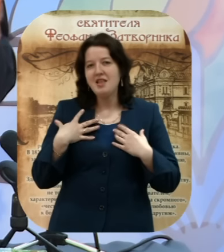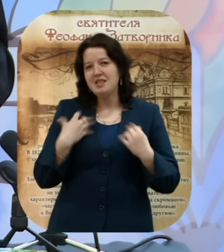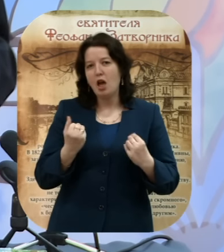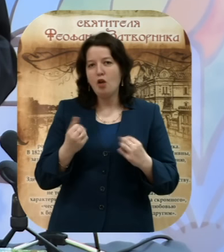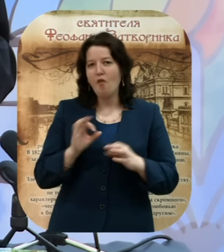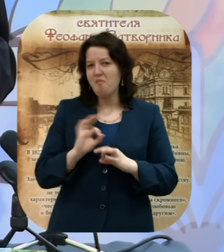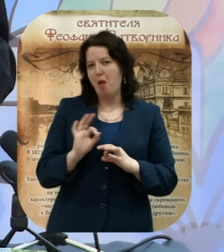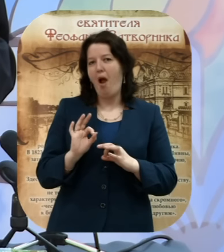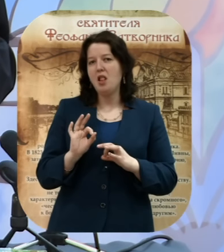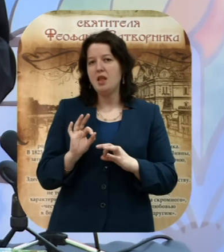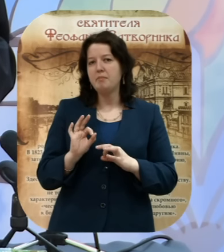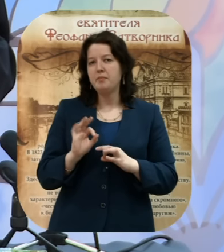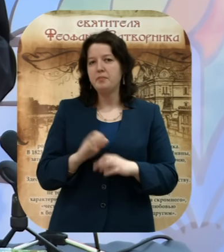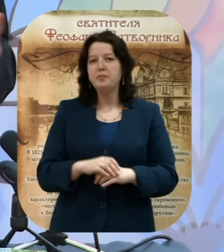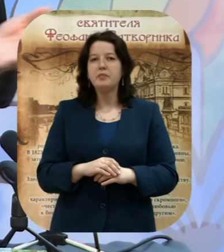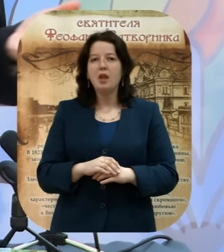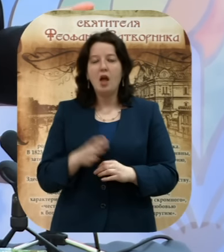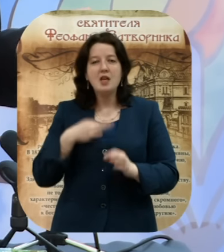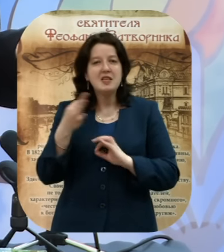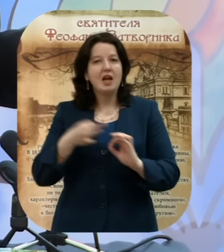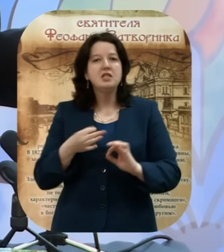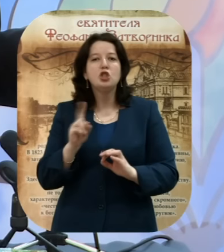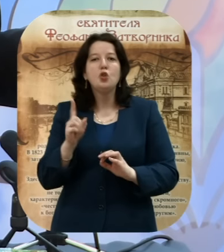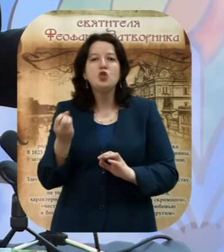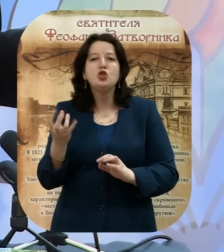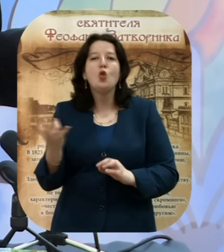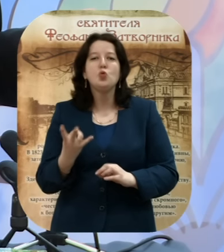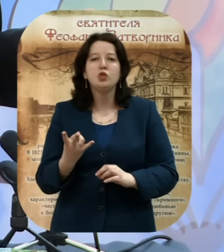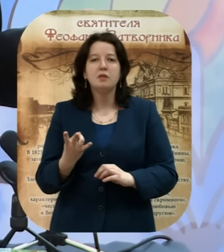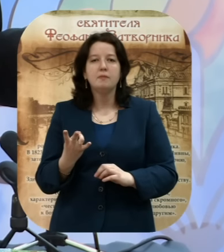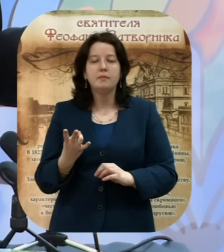здоровье нормальное. Скажите, что еще нужно?